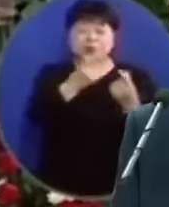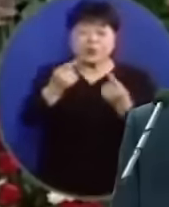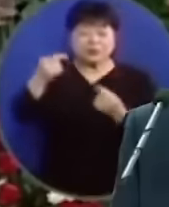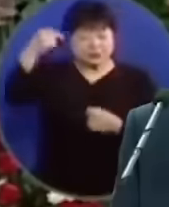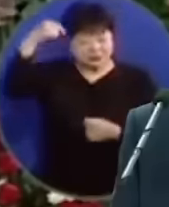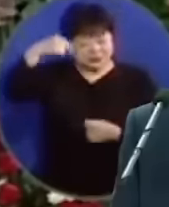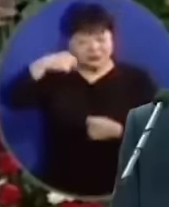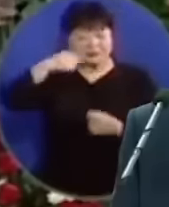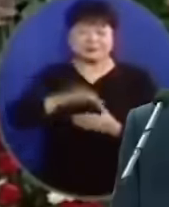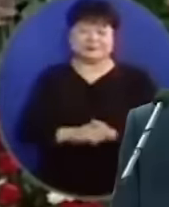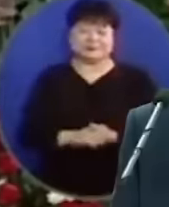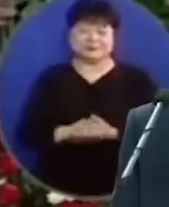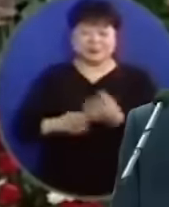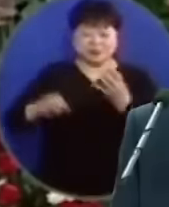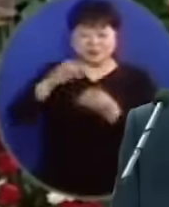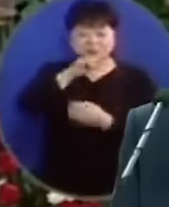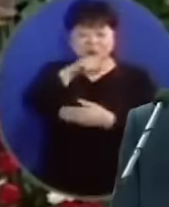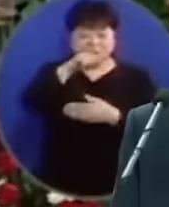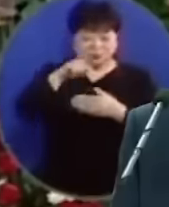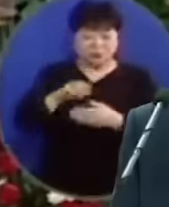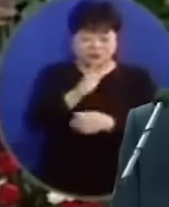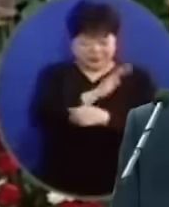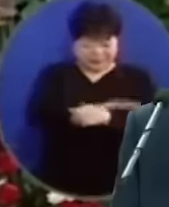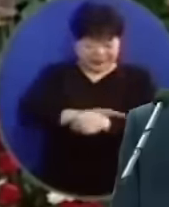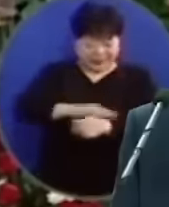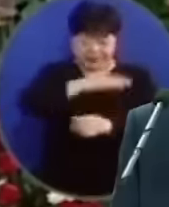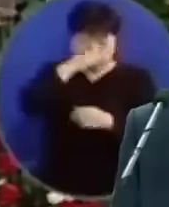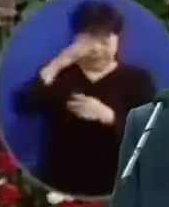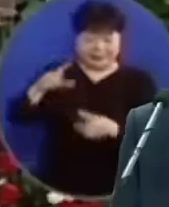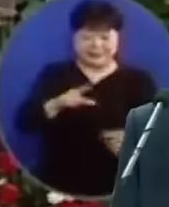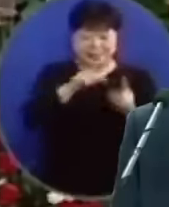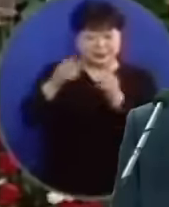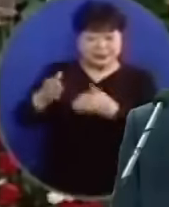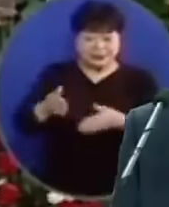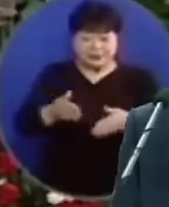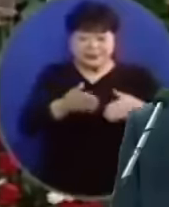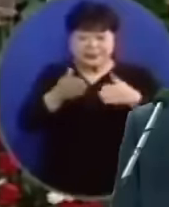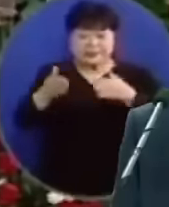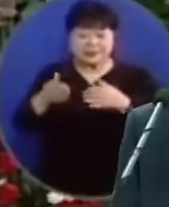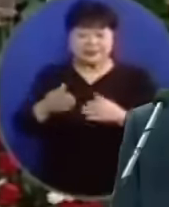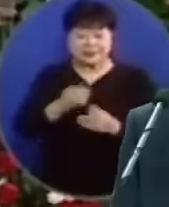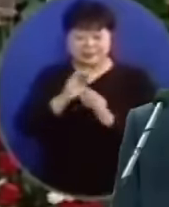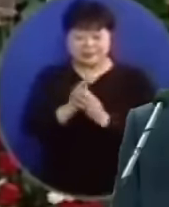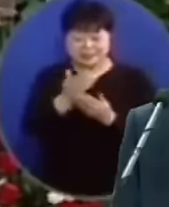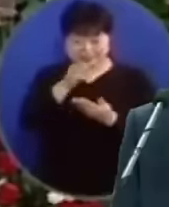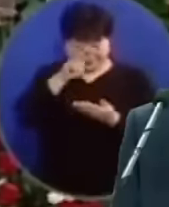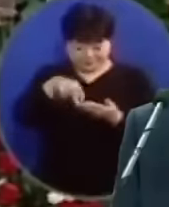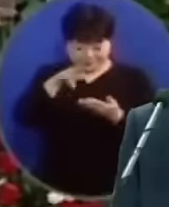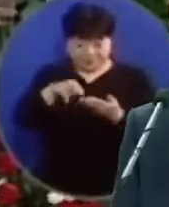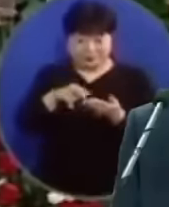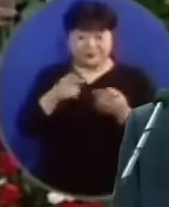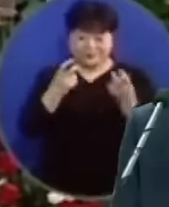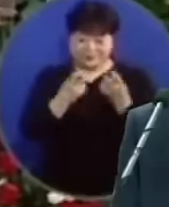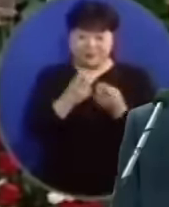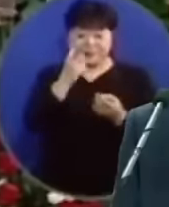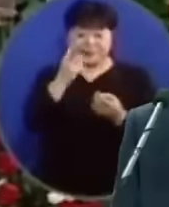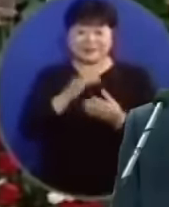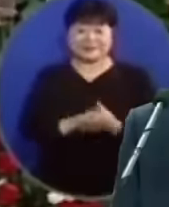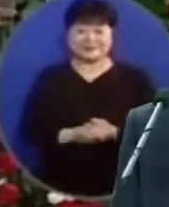것입니다. 이 혼돈 속에서 잘 살 수 있고 바르게 살 수 있는 길은 성경을 찾아가는 길밖에 다른 도리가